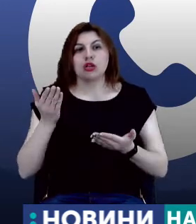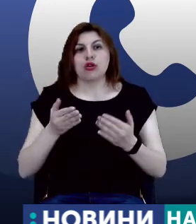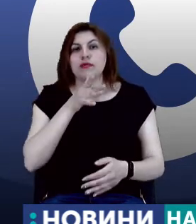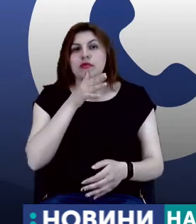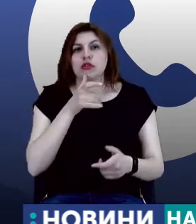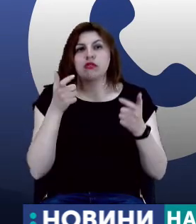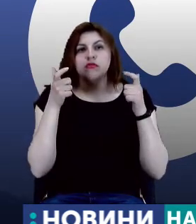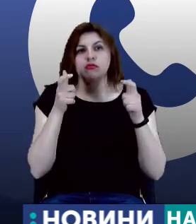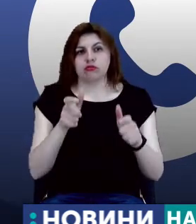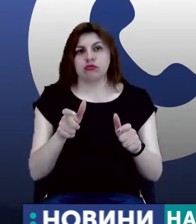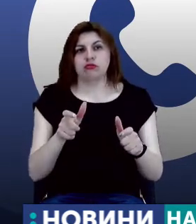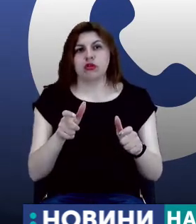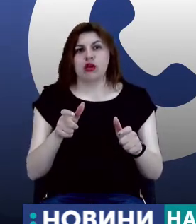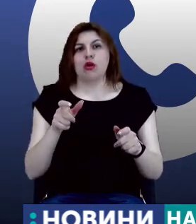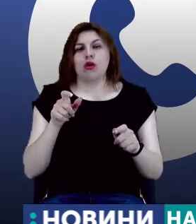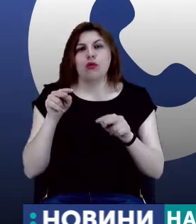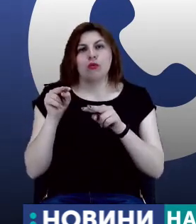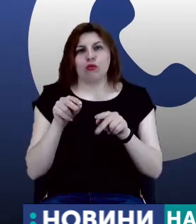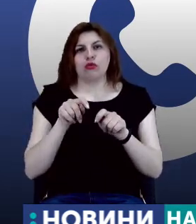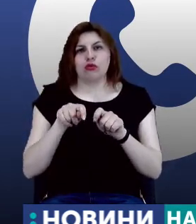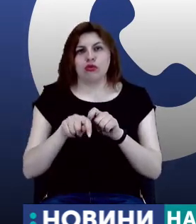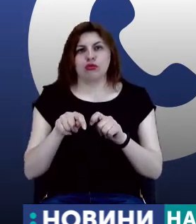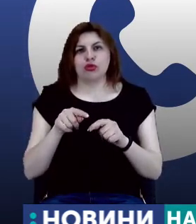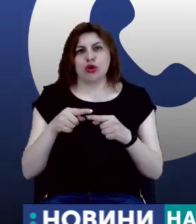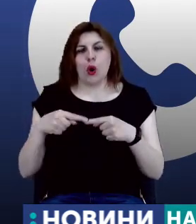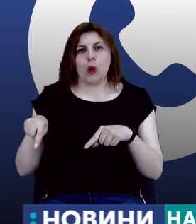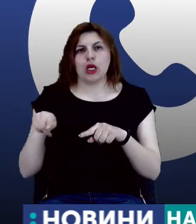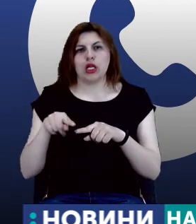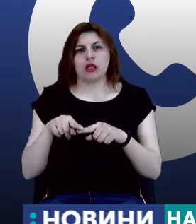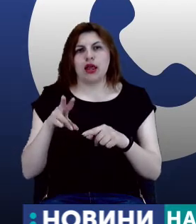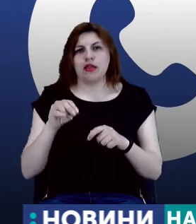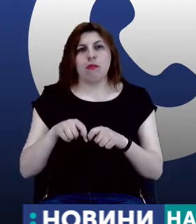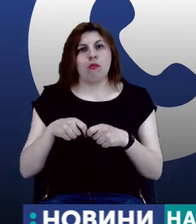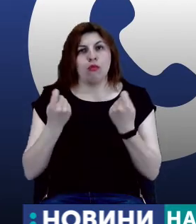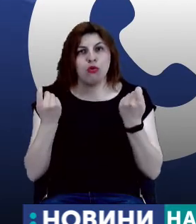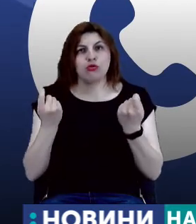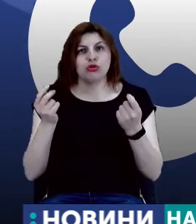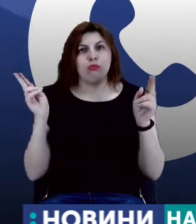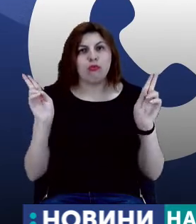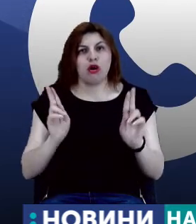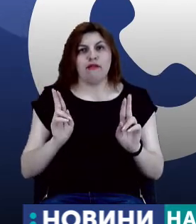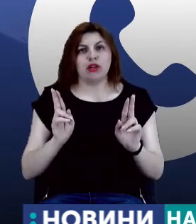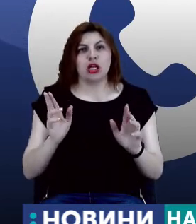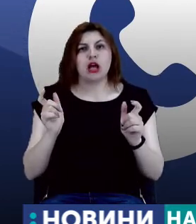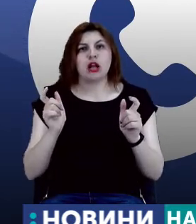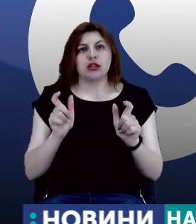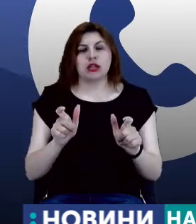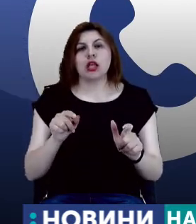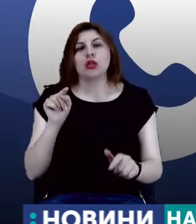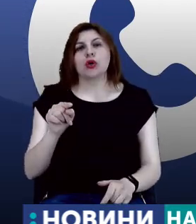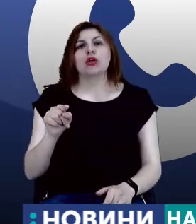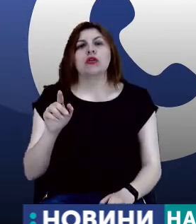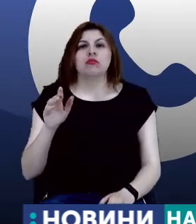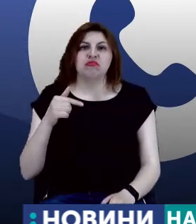заходів контролюючі органи не порушують правил карантину, то тоді я вважаю,